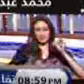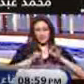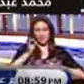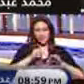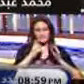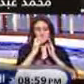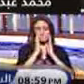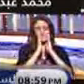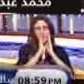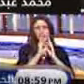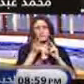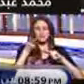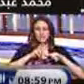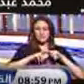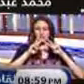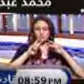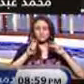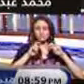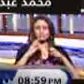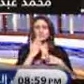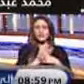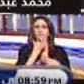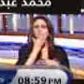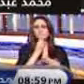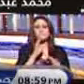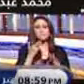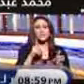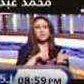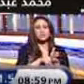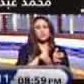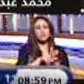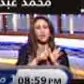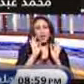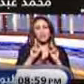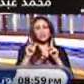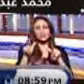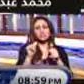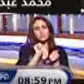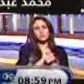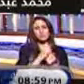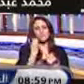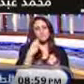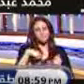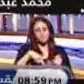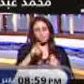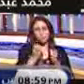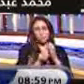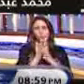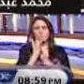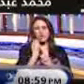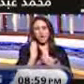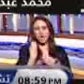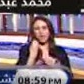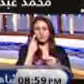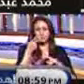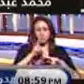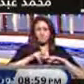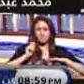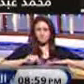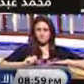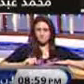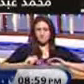الملف، لان زي ما قلت لحضرتك الحكم كان البداية وليست النهاية، وهناك مفاجآت كثيرة في الحكم